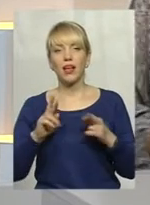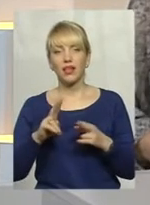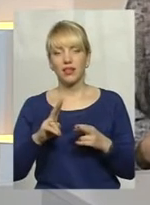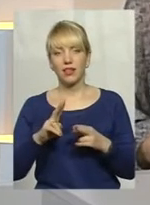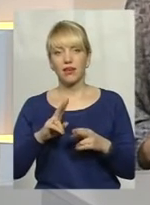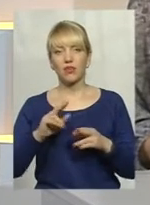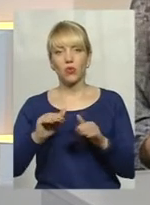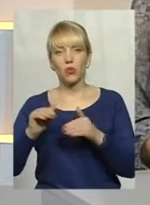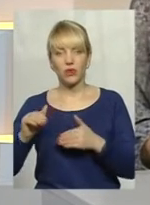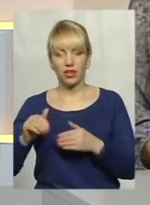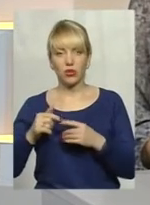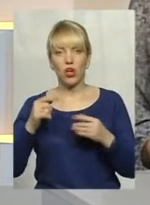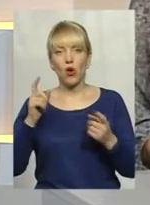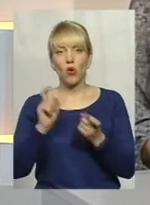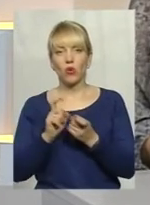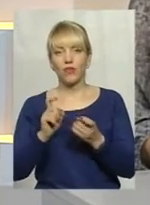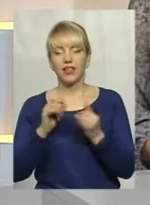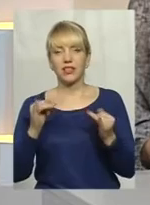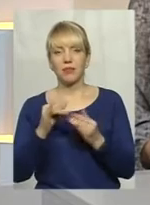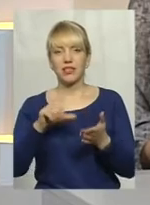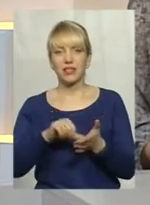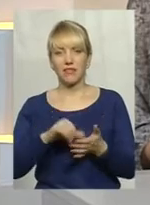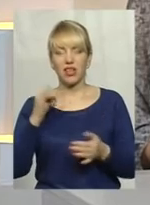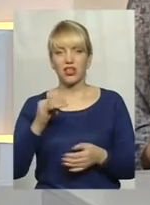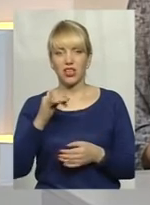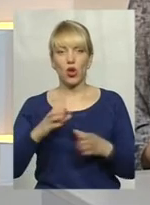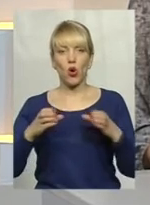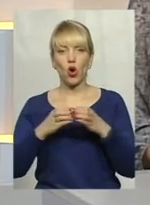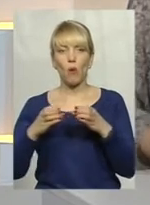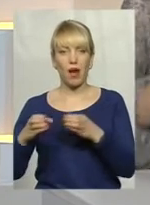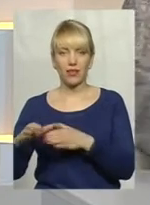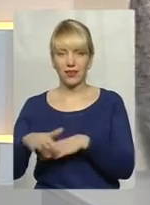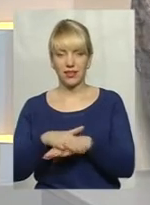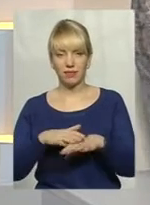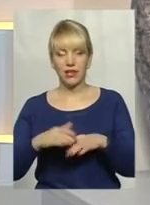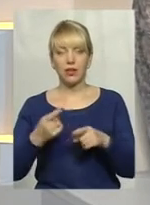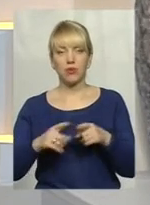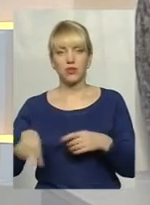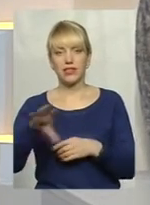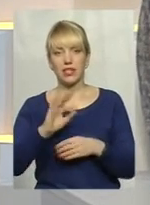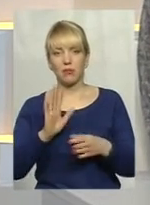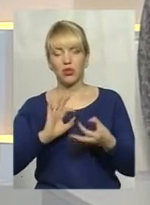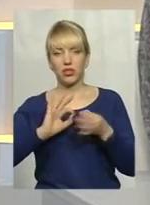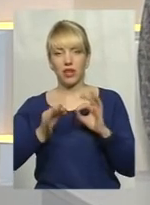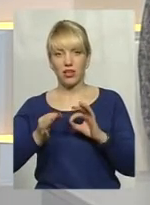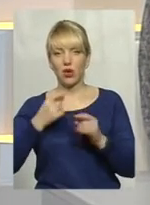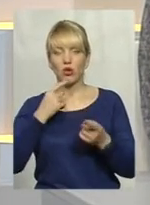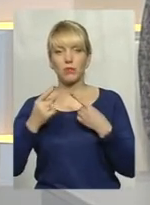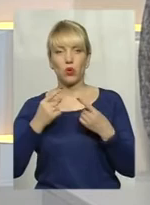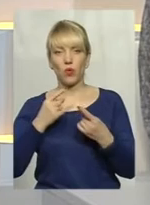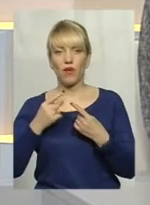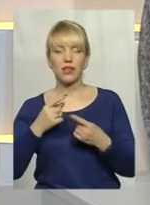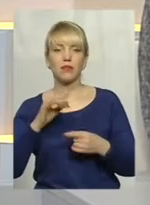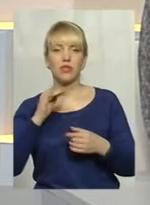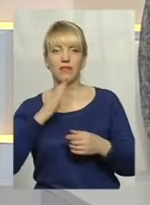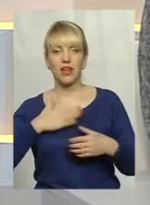уникнути конфлікту інтересів, представляючи інтереси громади. Про це все більш детальніше спілкуватимемося